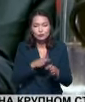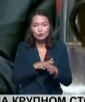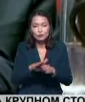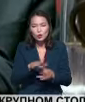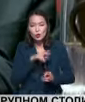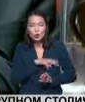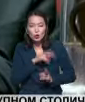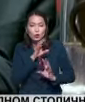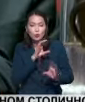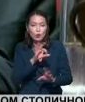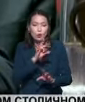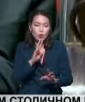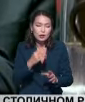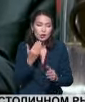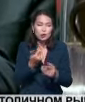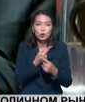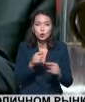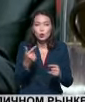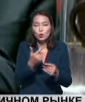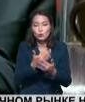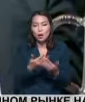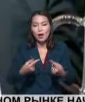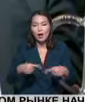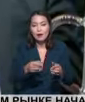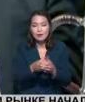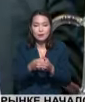сотрудничать с ООН и другими гуманитарными агентствами.